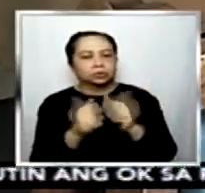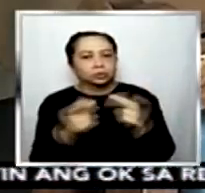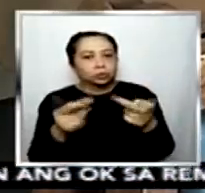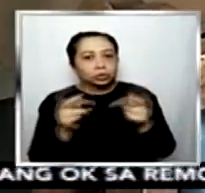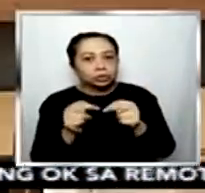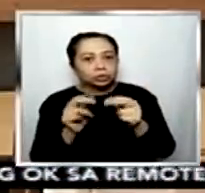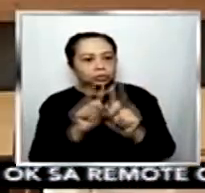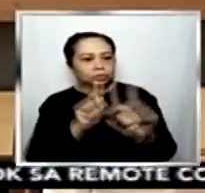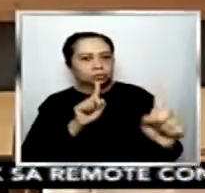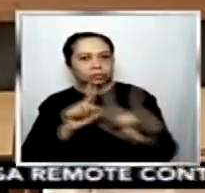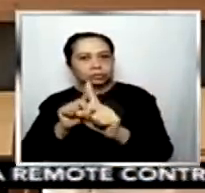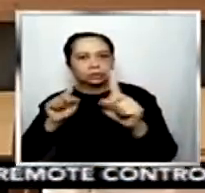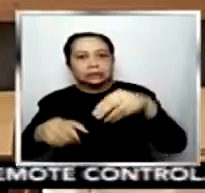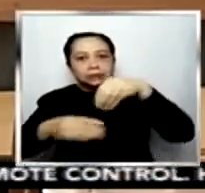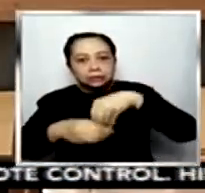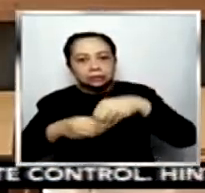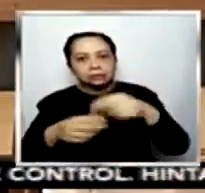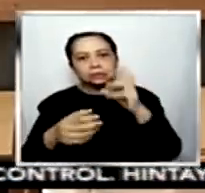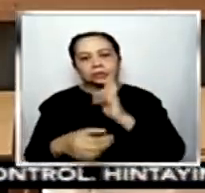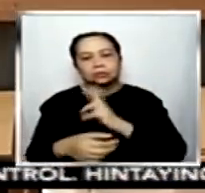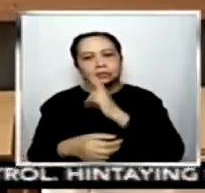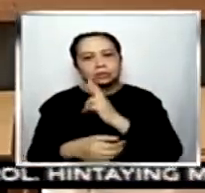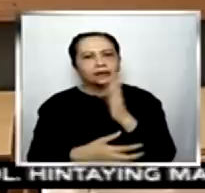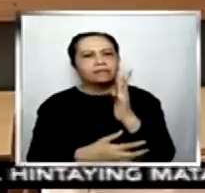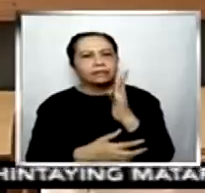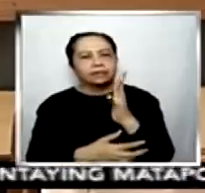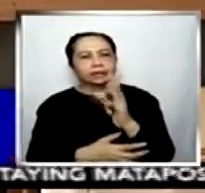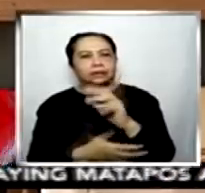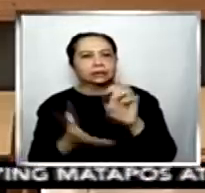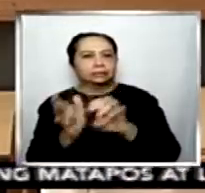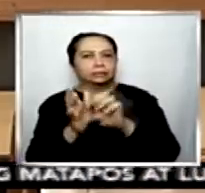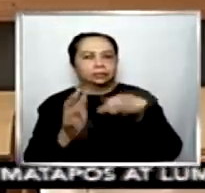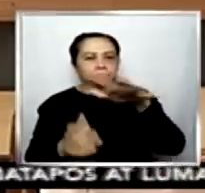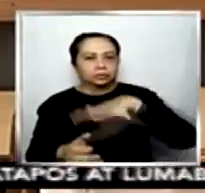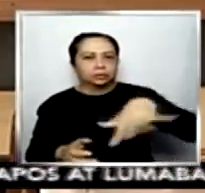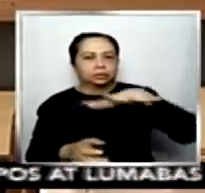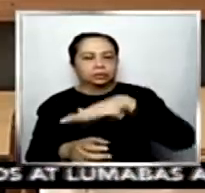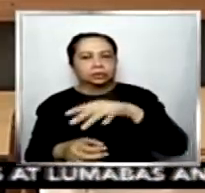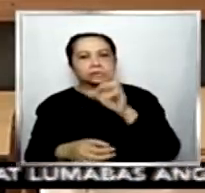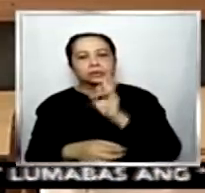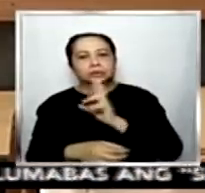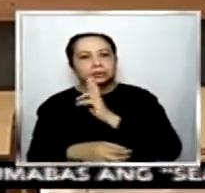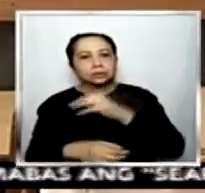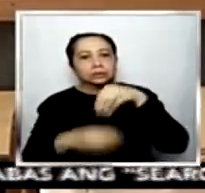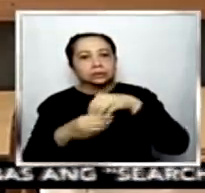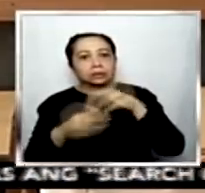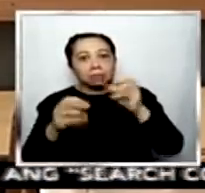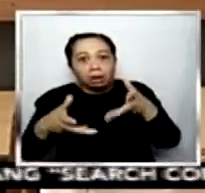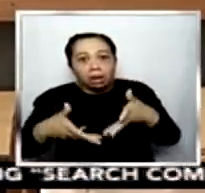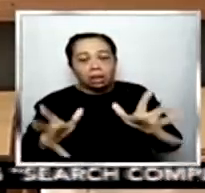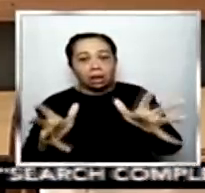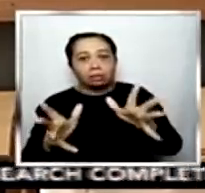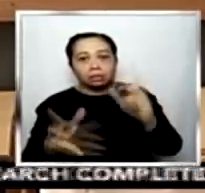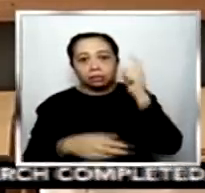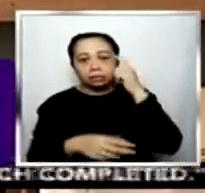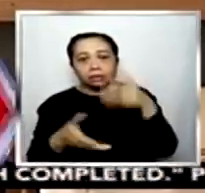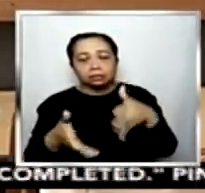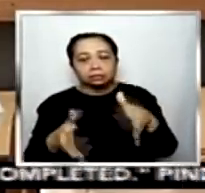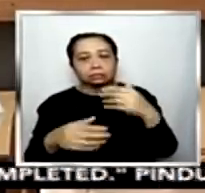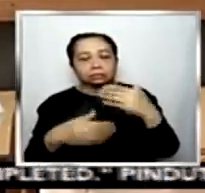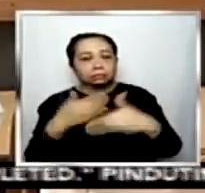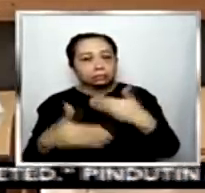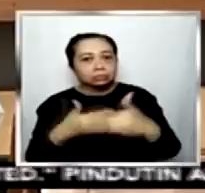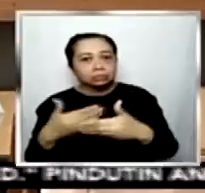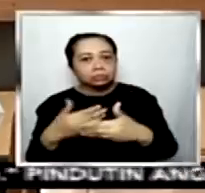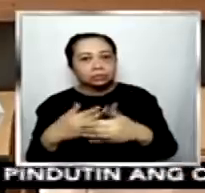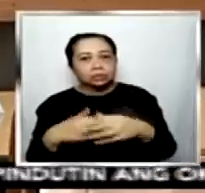distancing sa mga restaurant. 50 ang capacity ng dining area ng restaurant na ito. Pero kapag pinayagan na sila ng gobyerno na muling mag-operate, Ang hilera ng